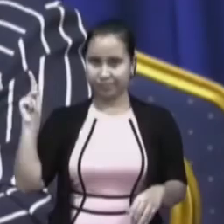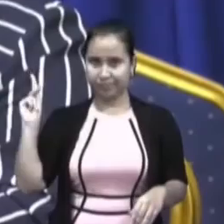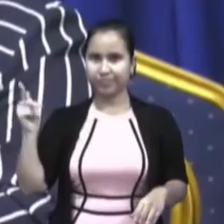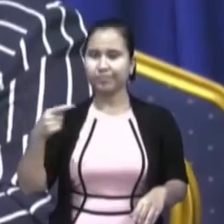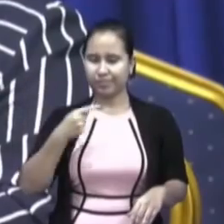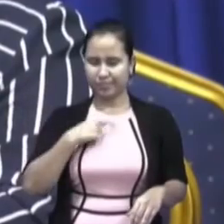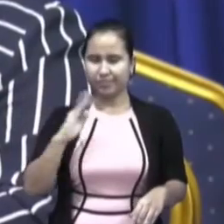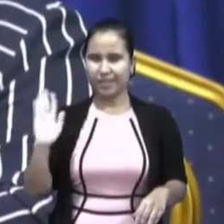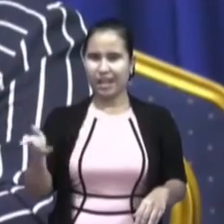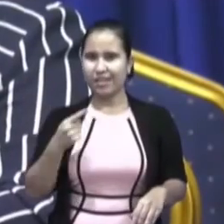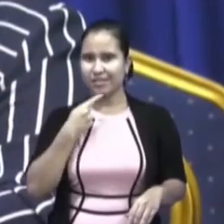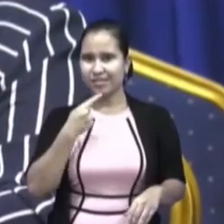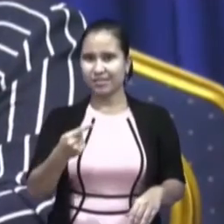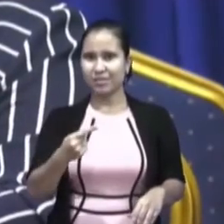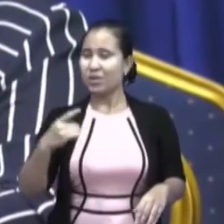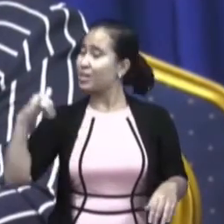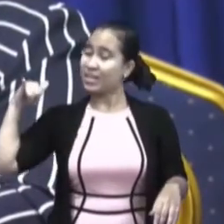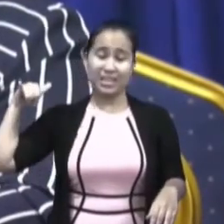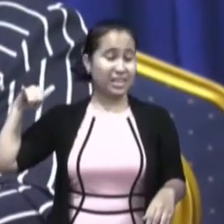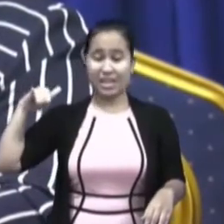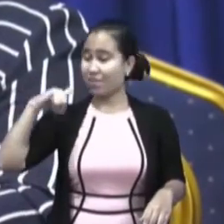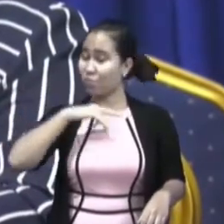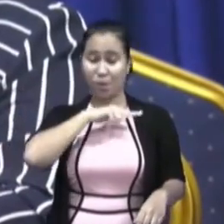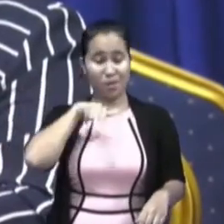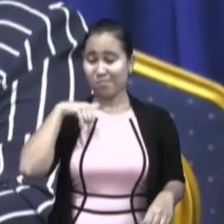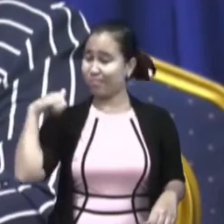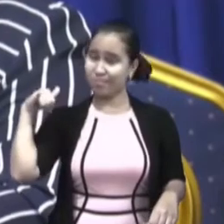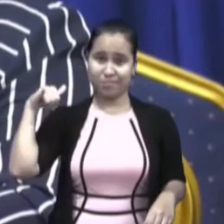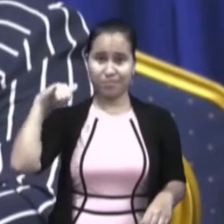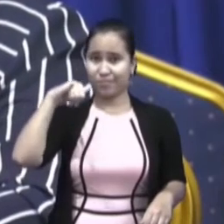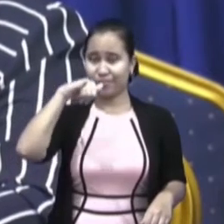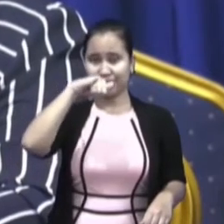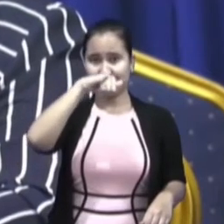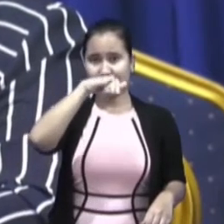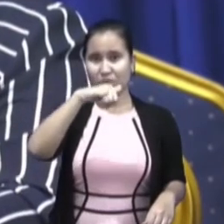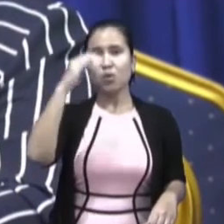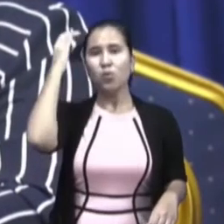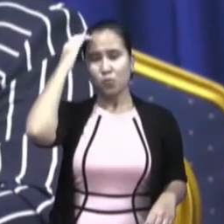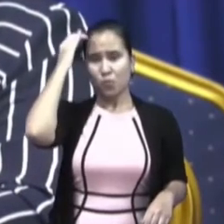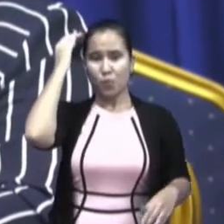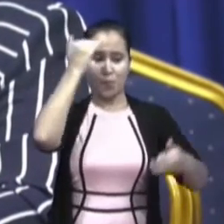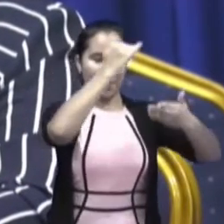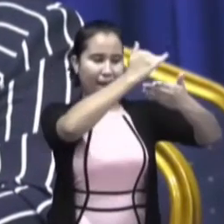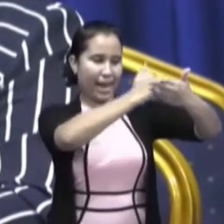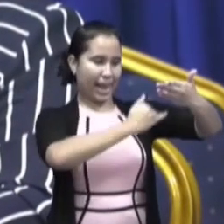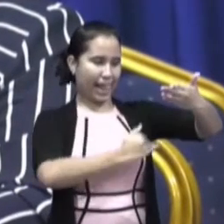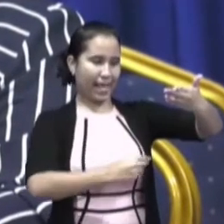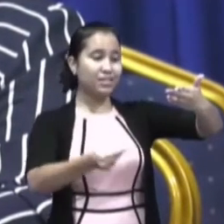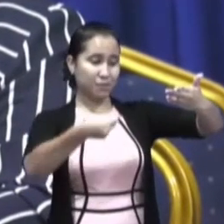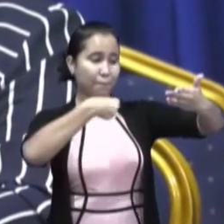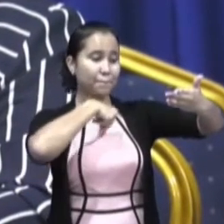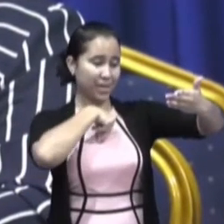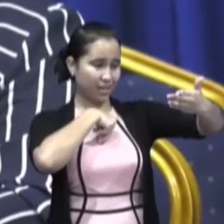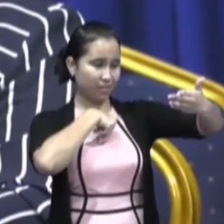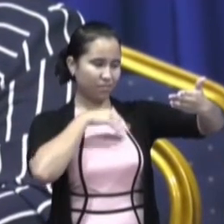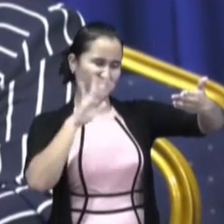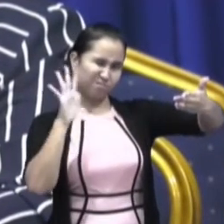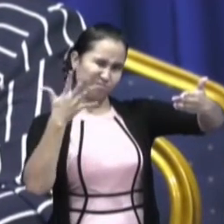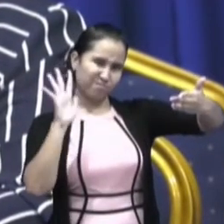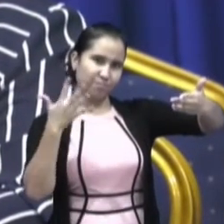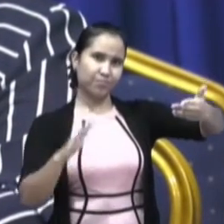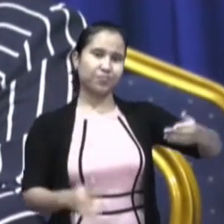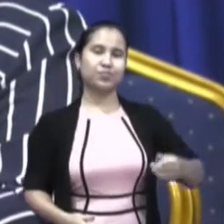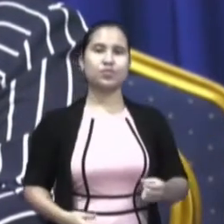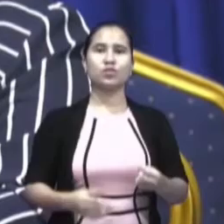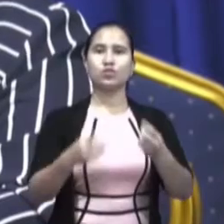We hebben geen vluchten nu op dit moment. We weten wel, we hebben een lijst nu binnen van ongeveer